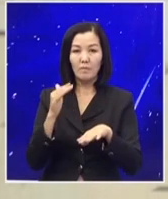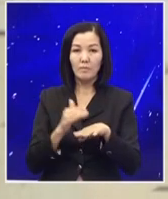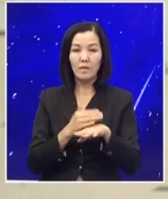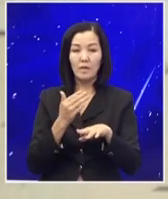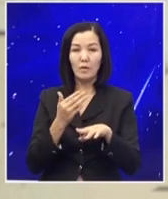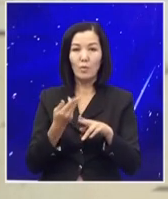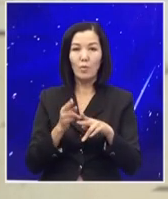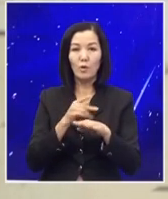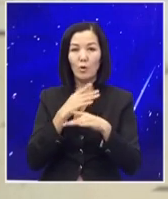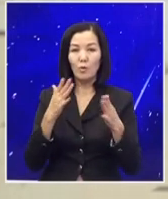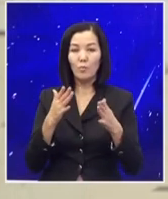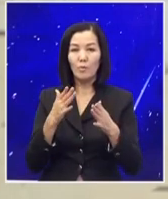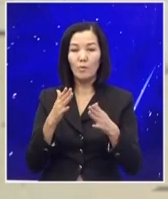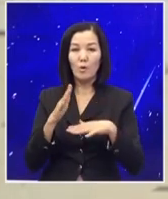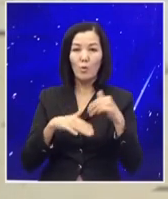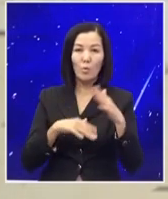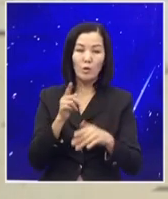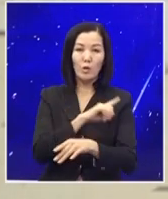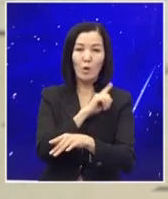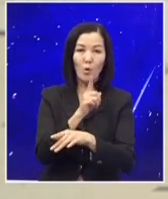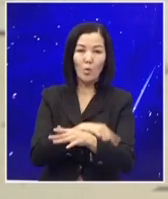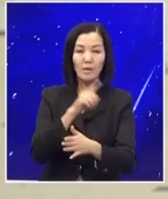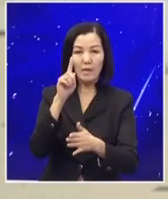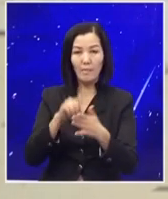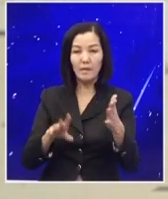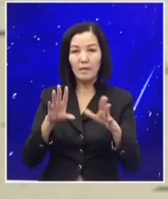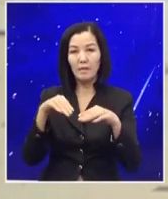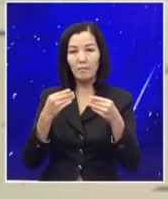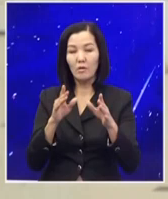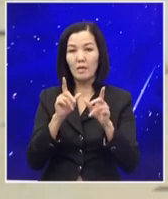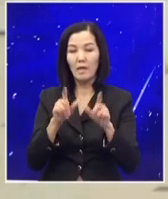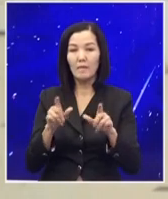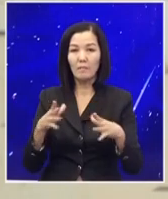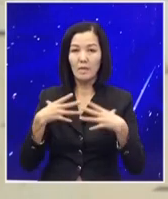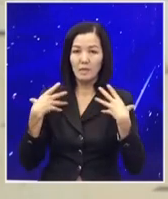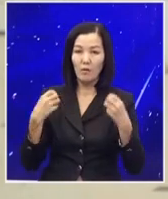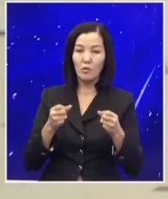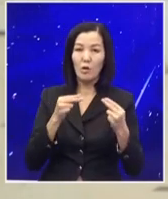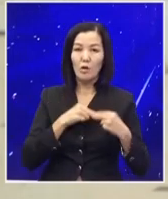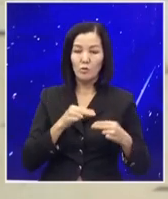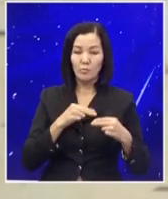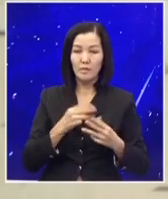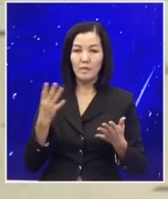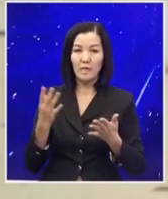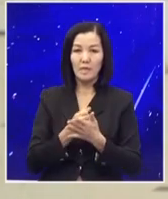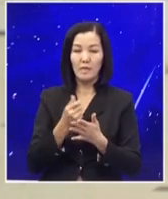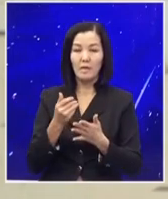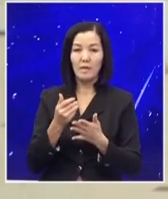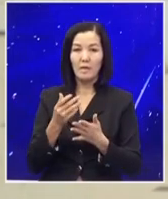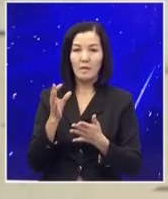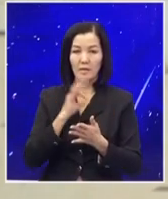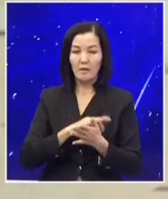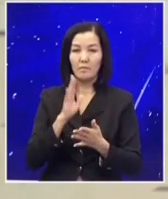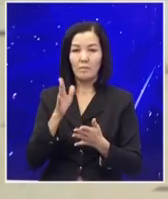мол болып, қолдарына қуат беріп, аманат етіп тапсырған адамдары да, істеп отырған жұмыстары да әрқашан жемісті